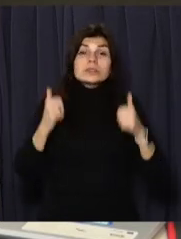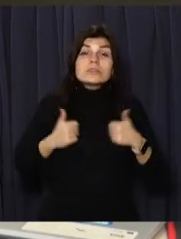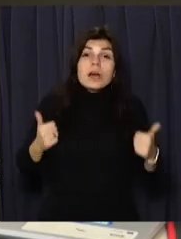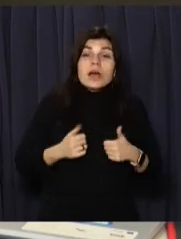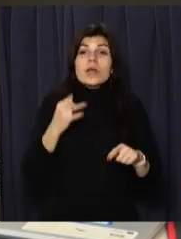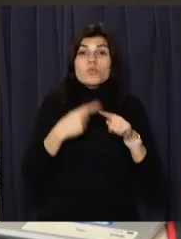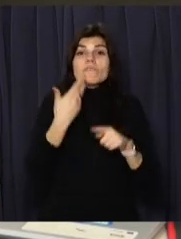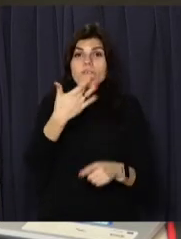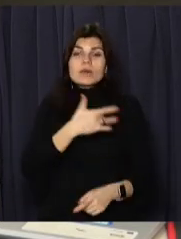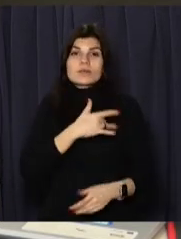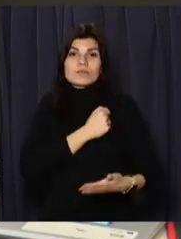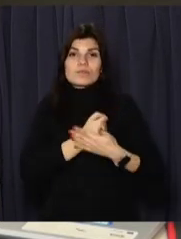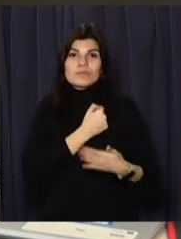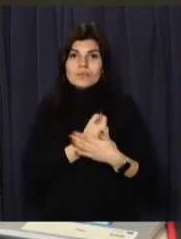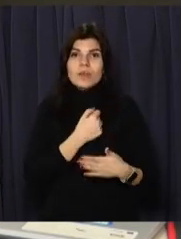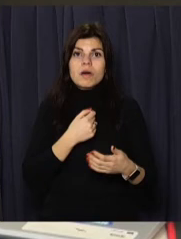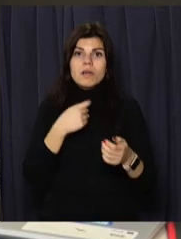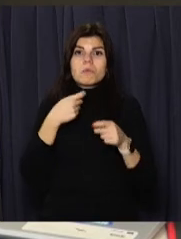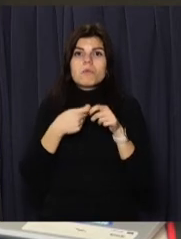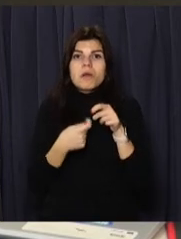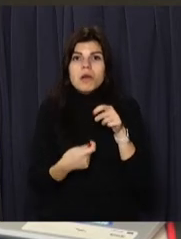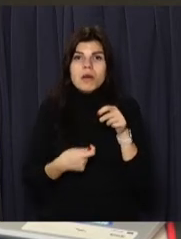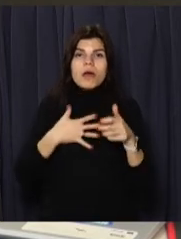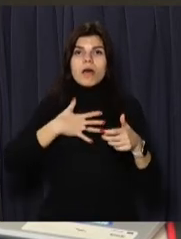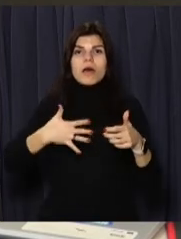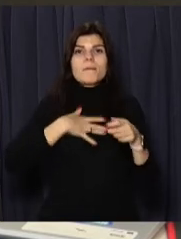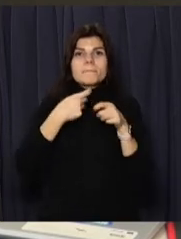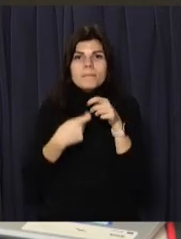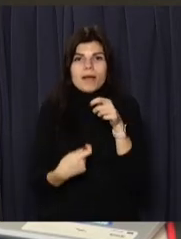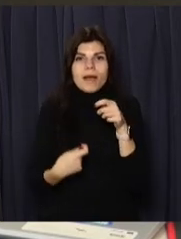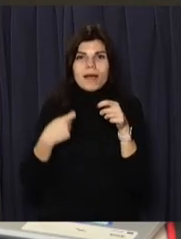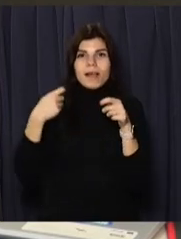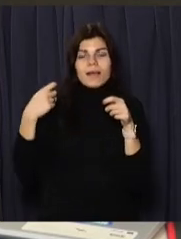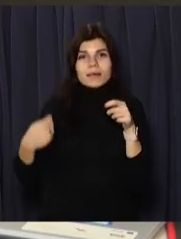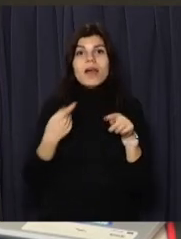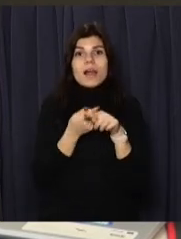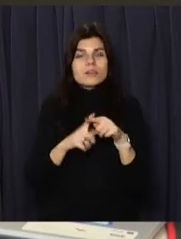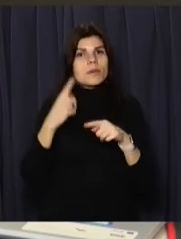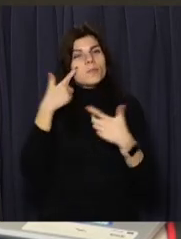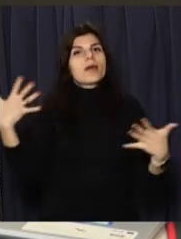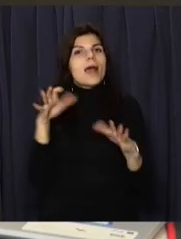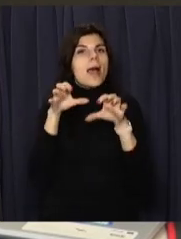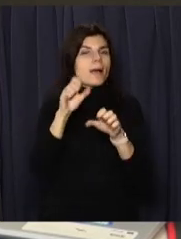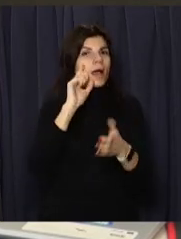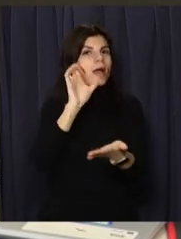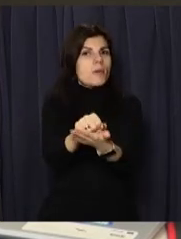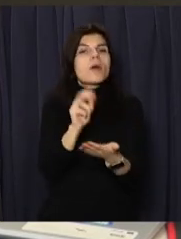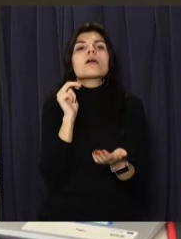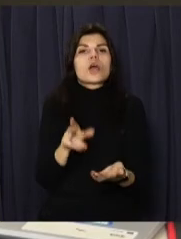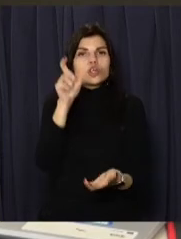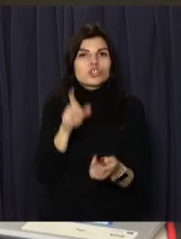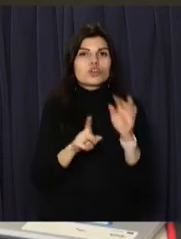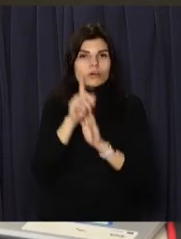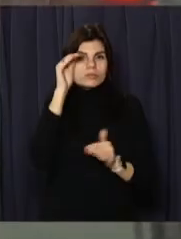пульс становится медленнее и медленнее. Это одни из самых основных факторов, по крайней мере, которые